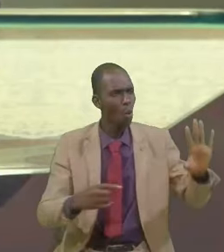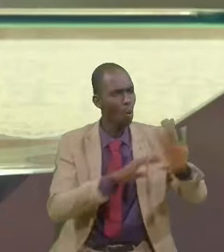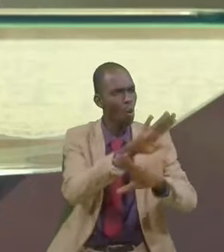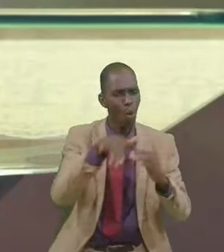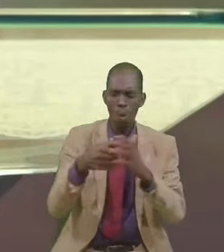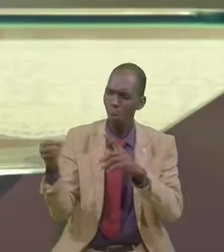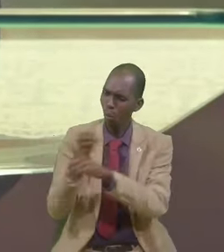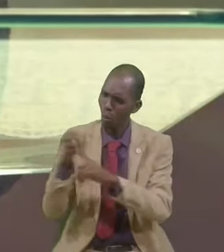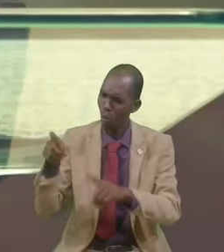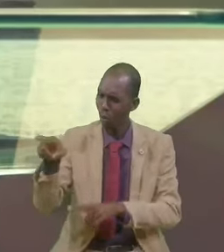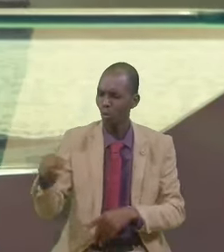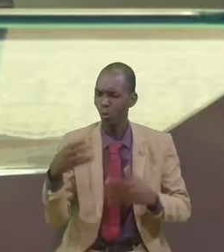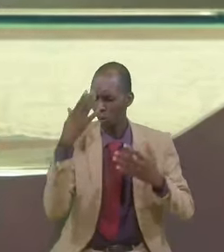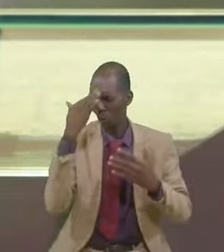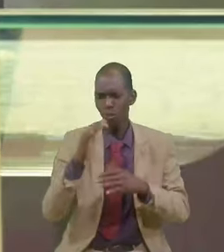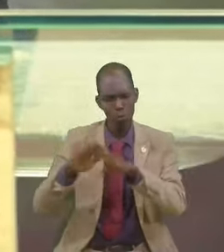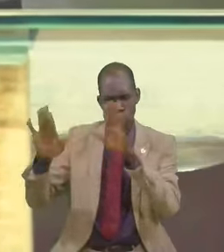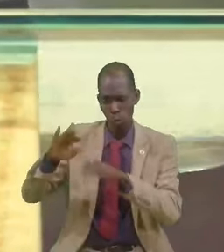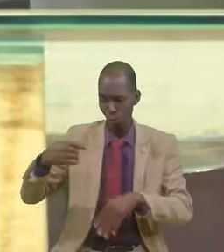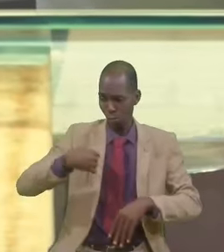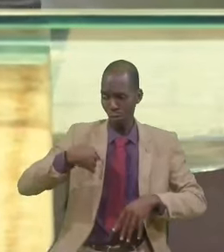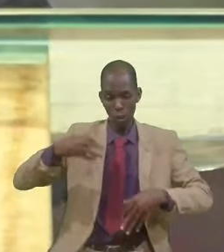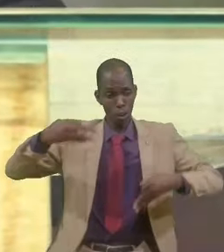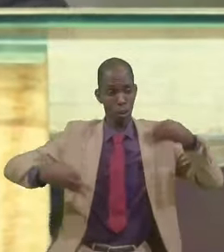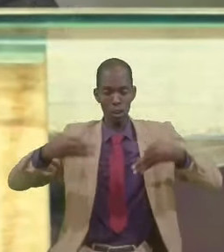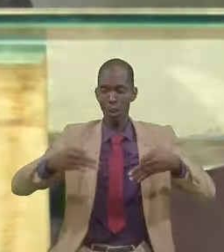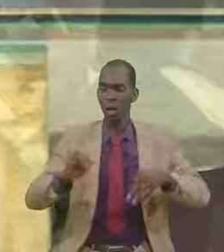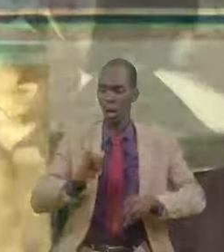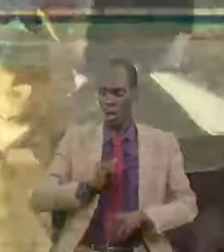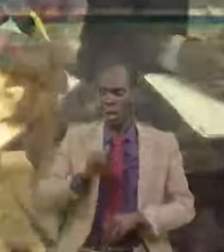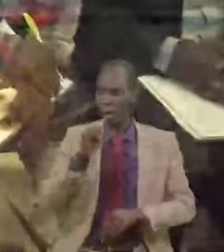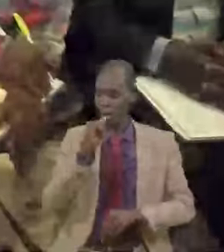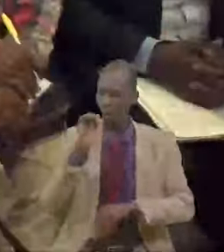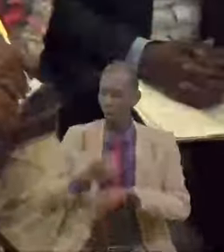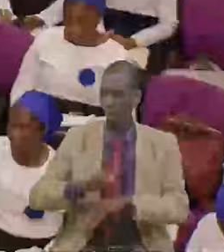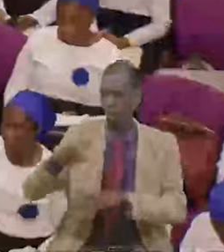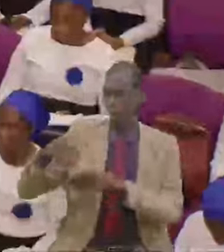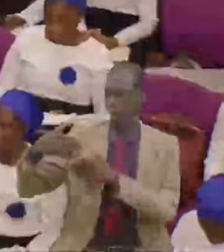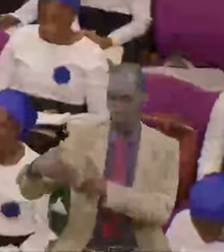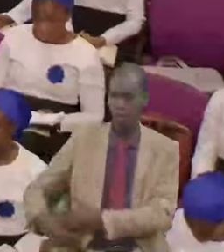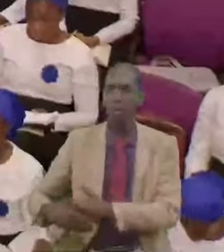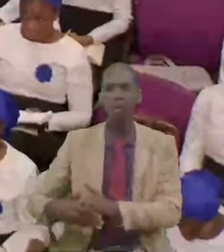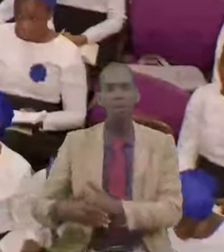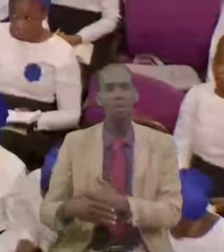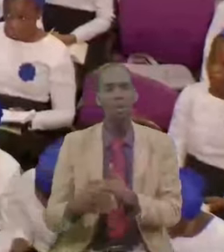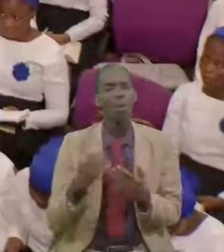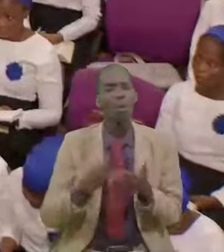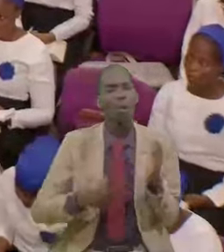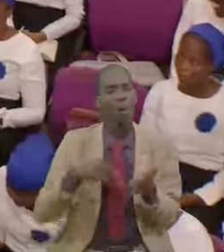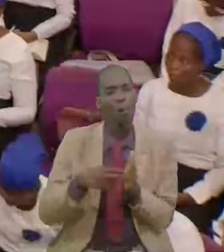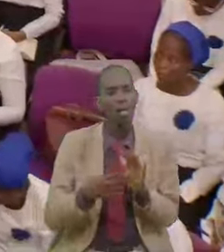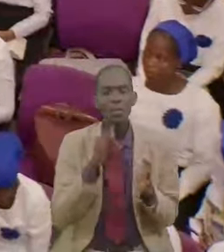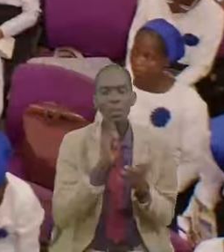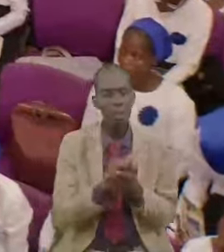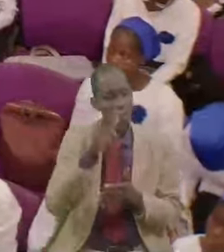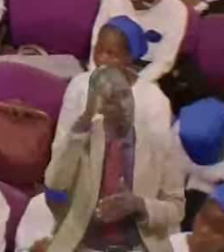suis de ton côté. Ce que le Seigneur dit, c'est que Satan est contre toi. Les démons sont contre vous. Vos